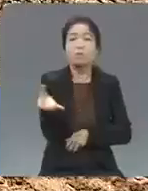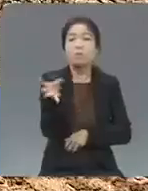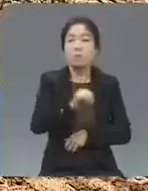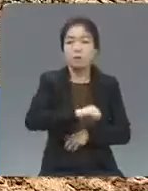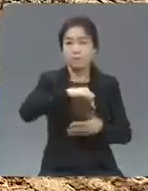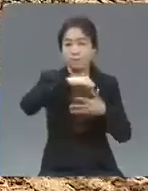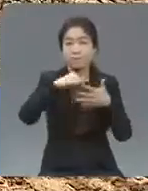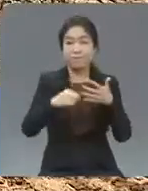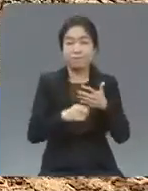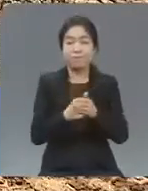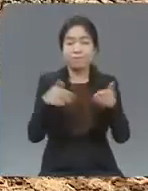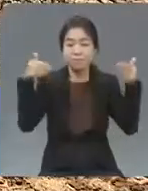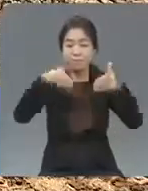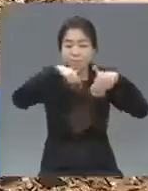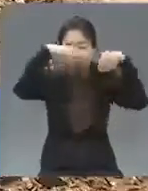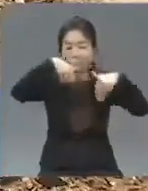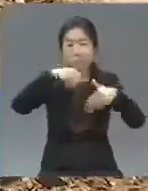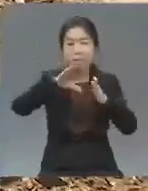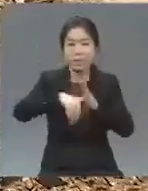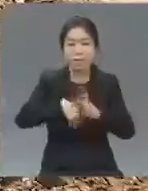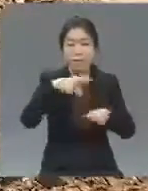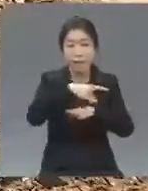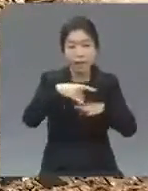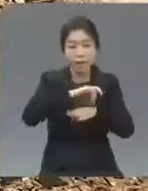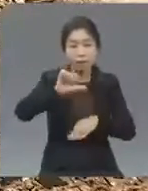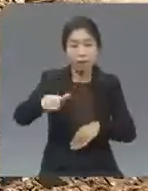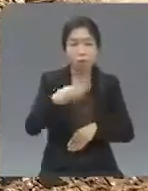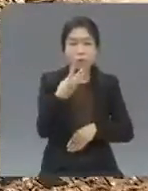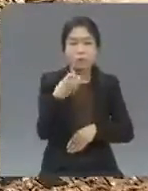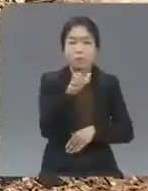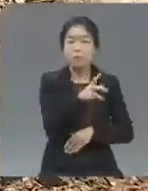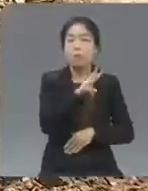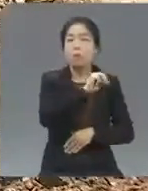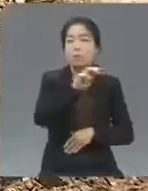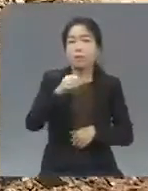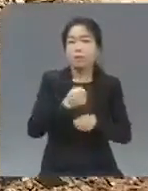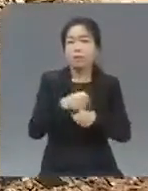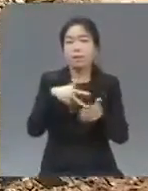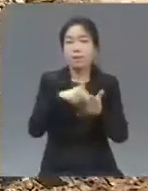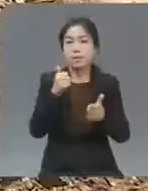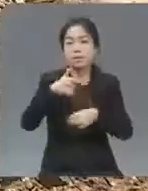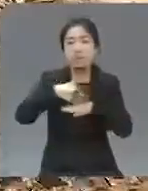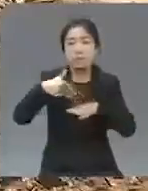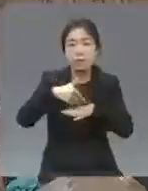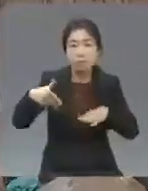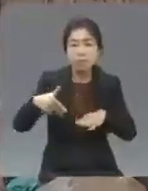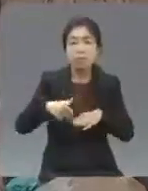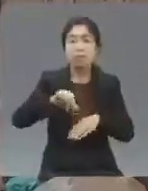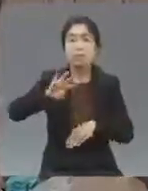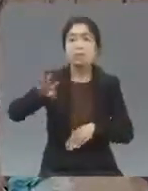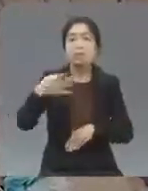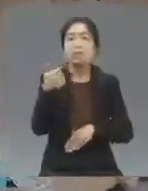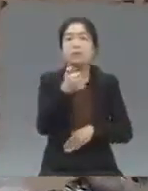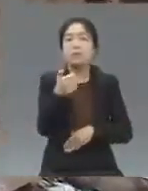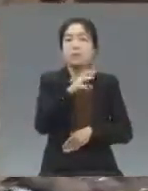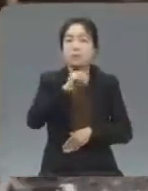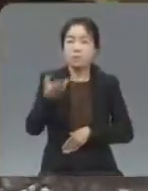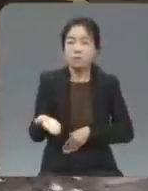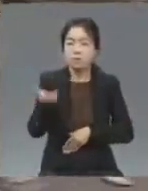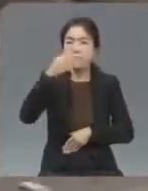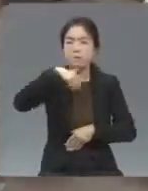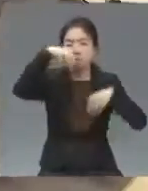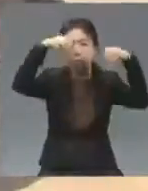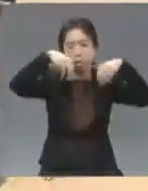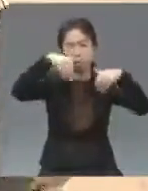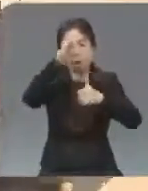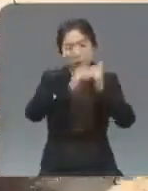등입니다. 집중호우 당시 해남군에는 535mm, 그리고 장흥과 진도군에도 450mm 이상의